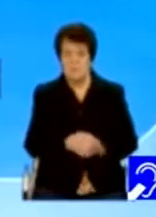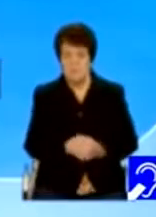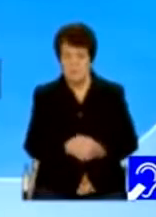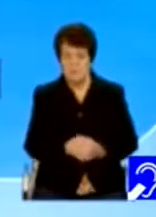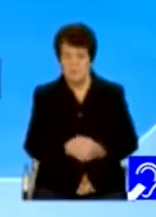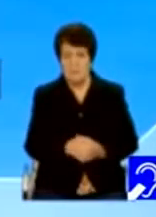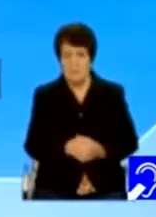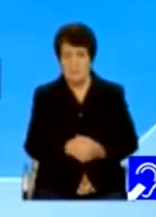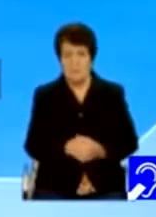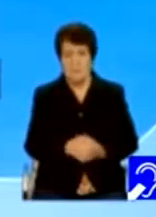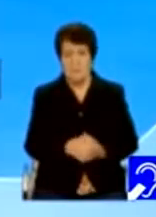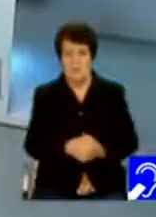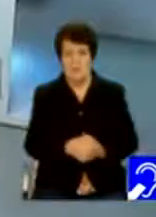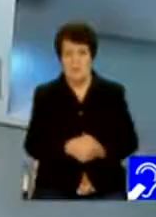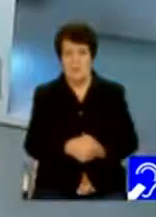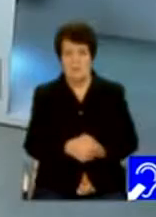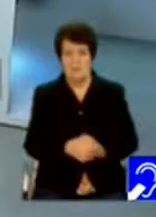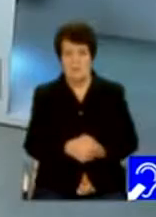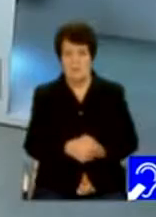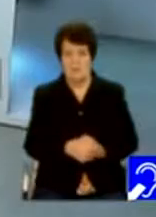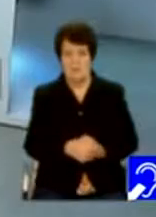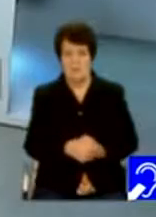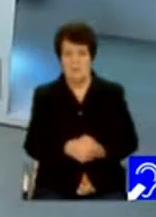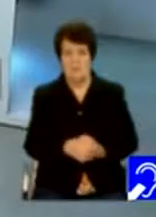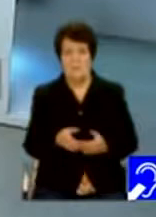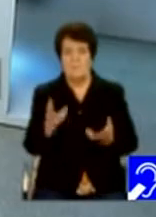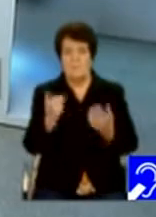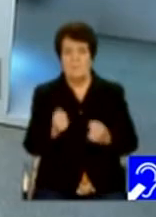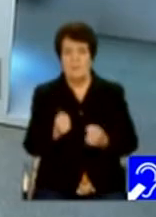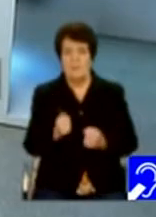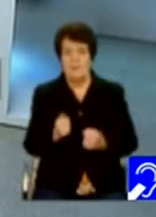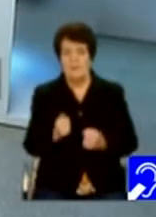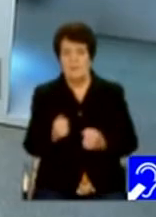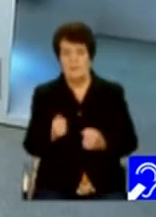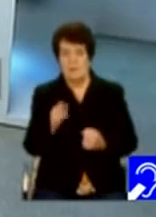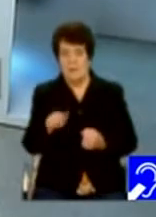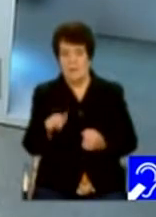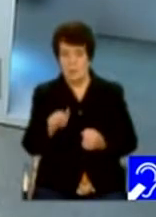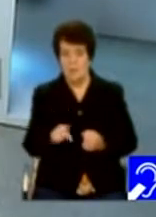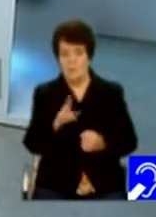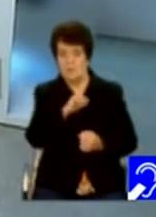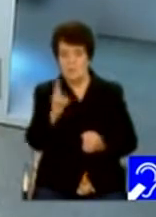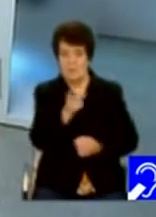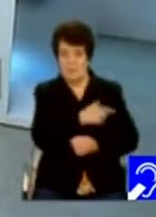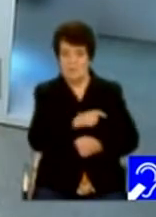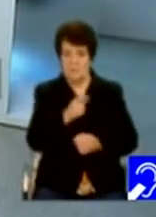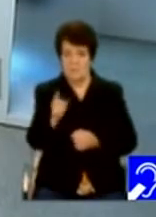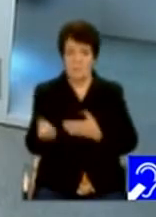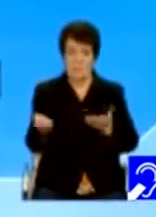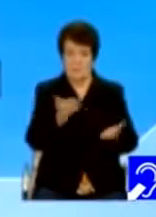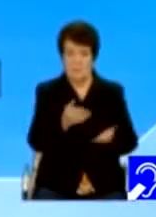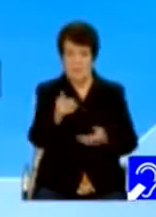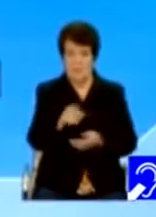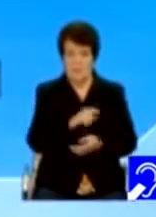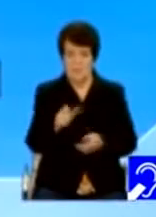uzini. Asta vă întreabă și oamenii pe dumneavoastră. Dar pe cine să-i întreb? Cei care și acum candidează tot ei. Oamenii